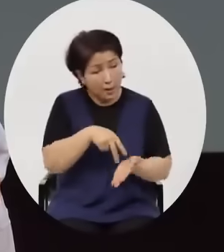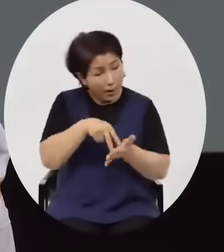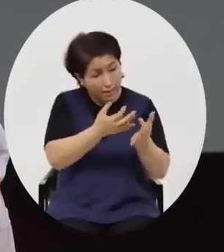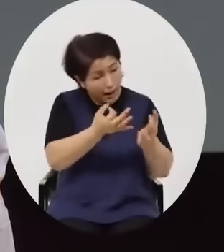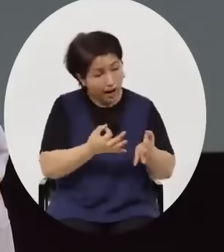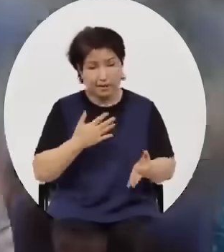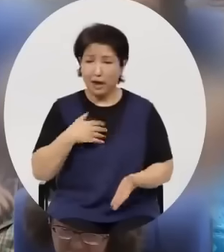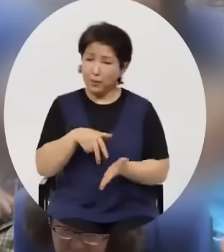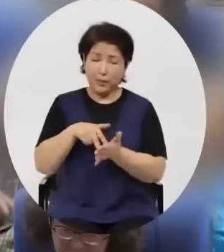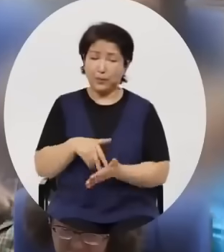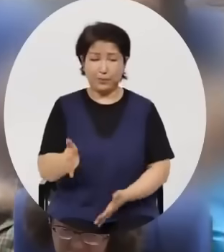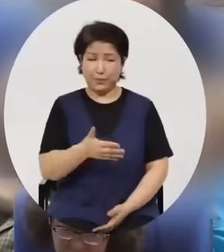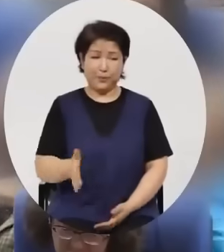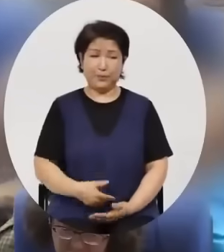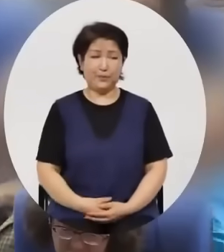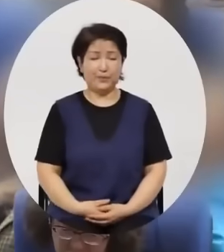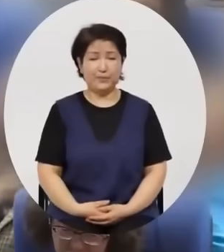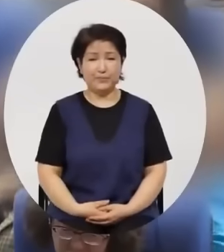안 외롭다니까.